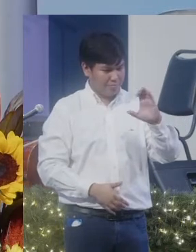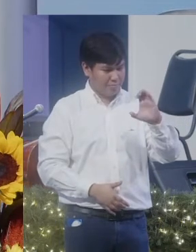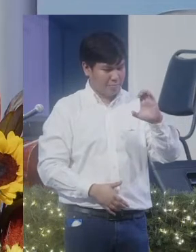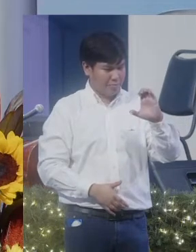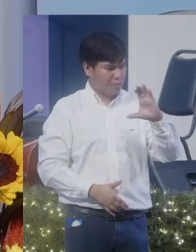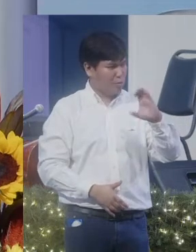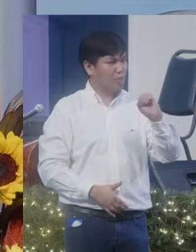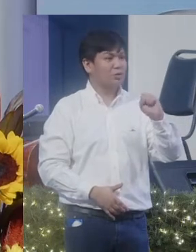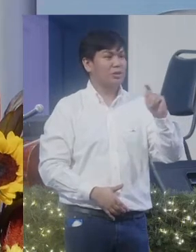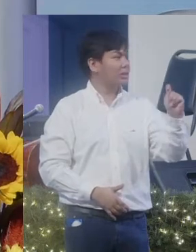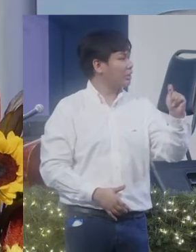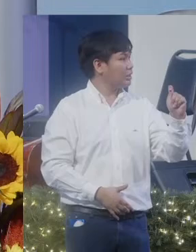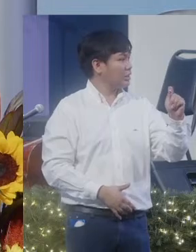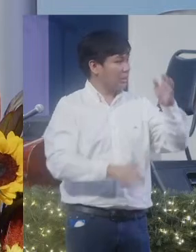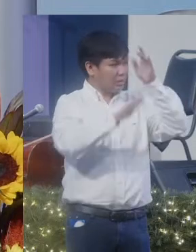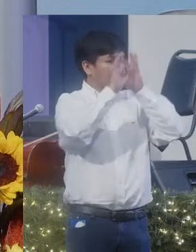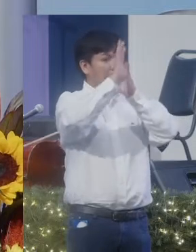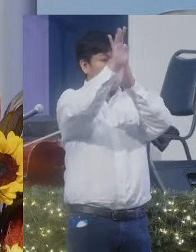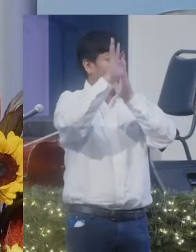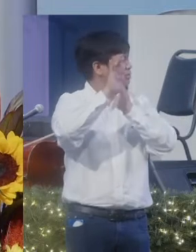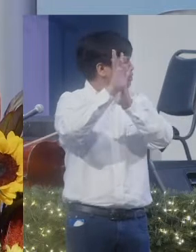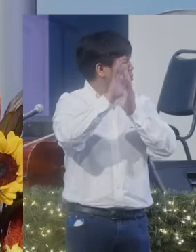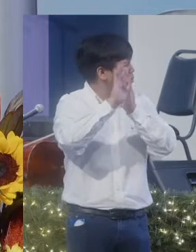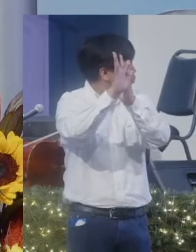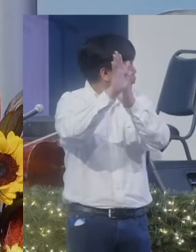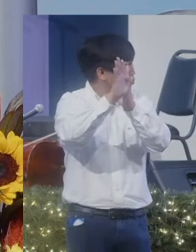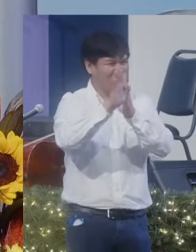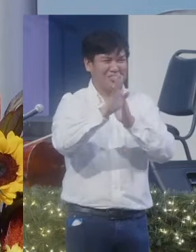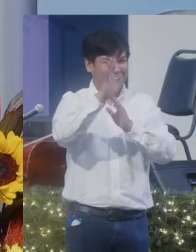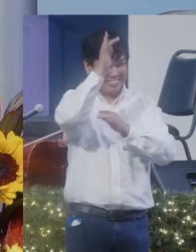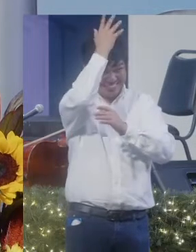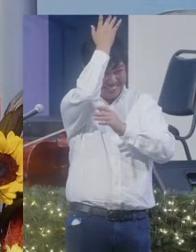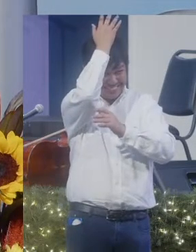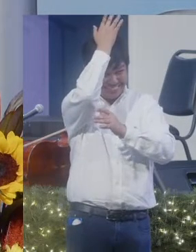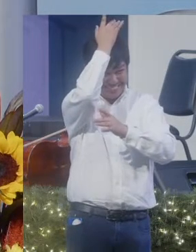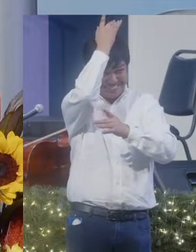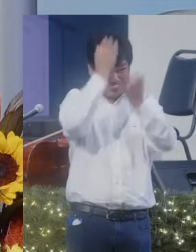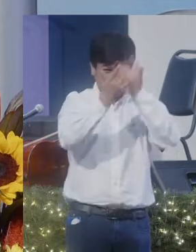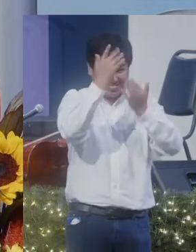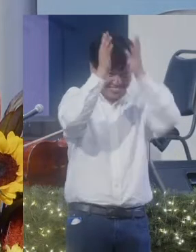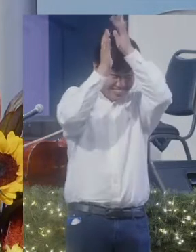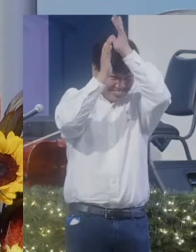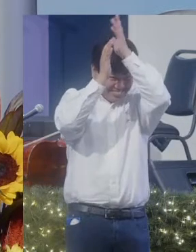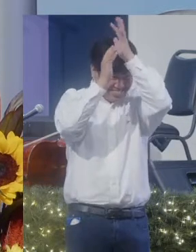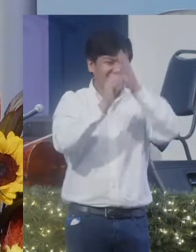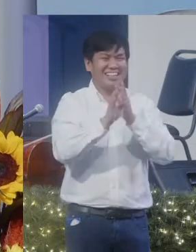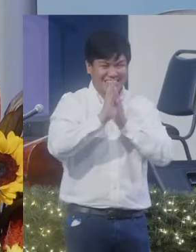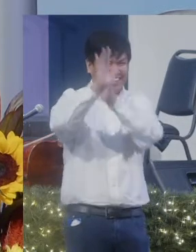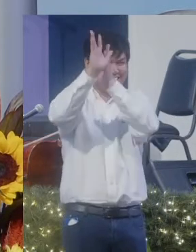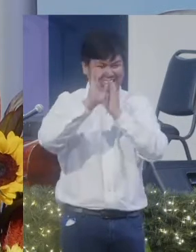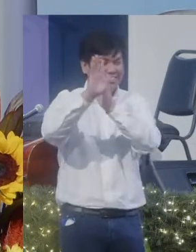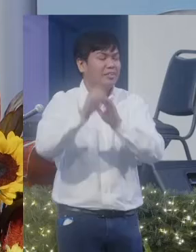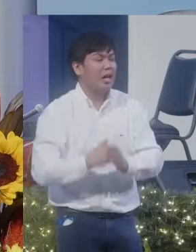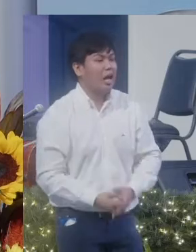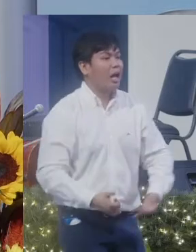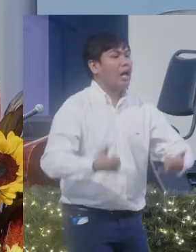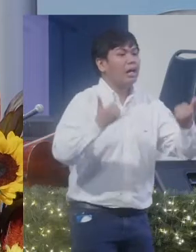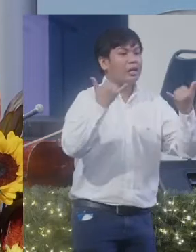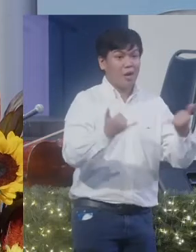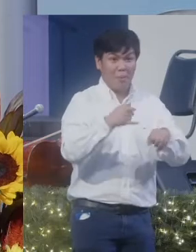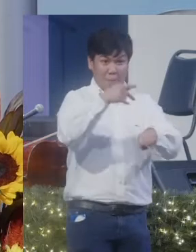katapusan ng sermon na iyon, ganito ang ating mababasa. Now when they heard this, yung